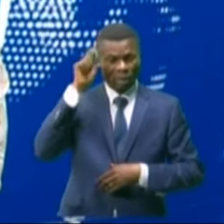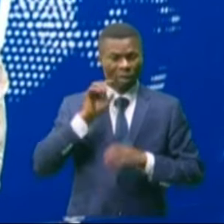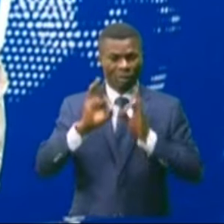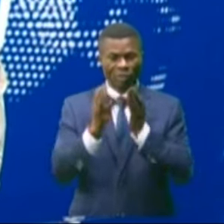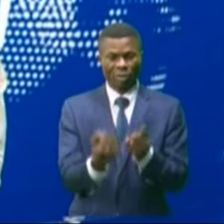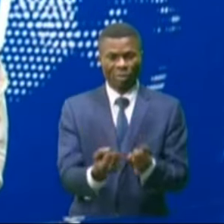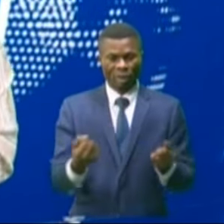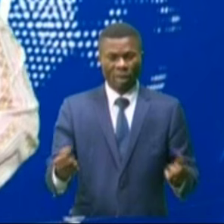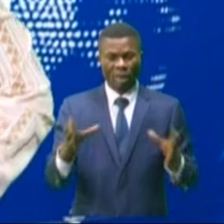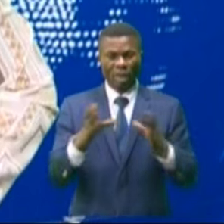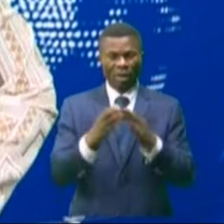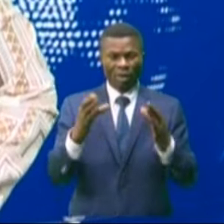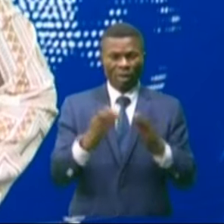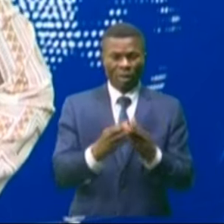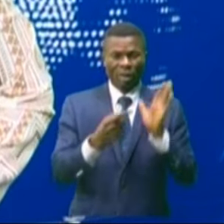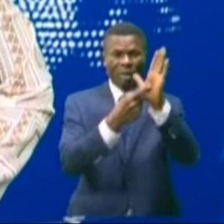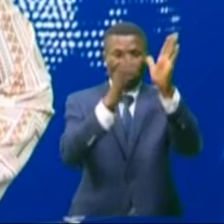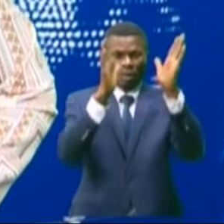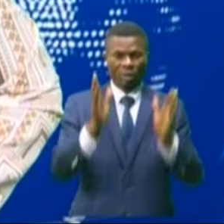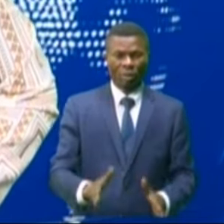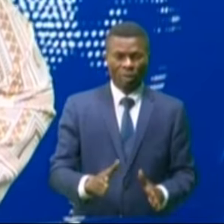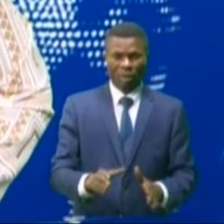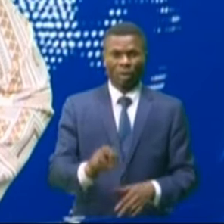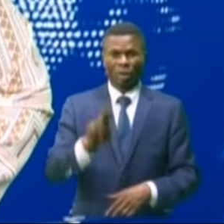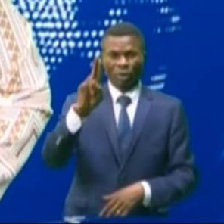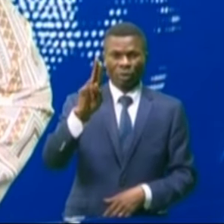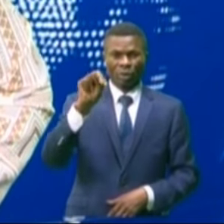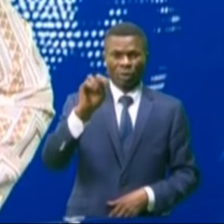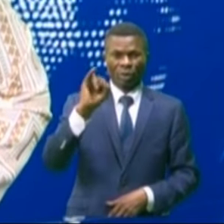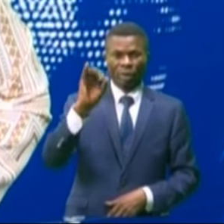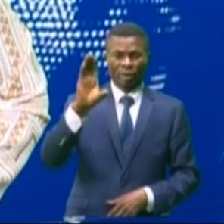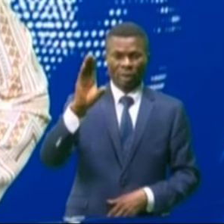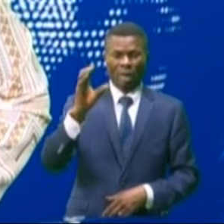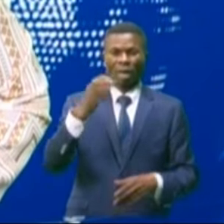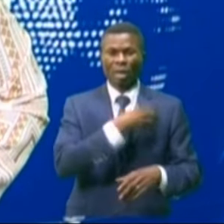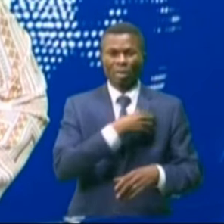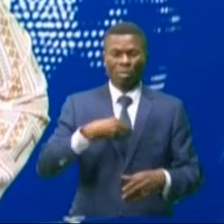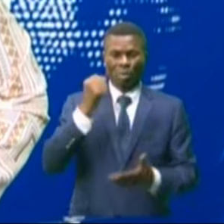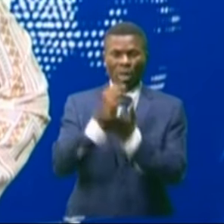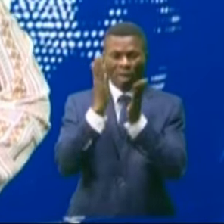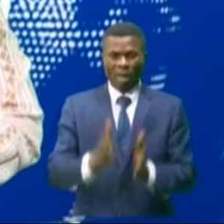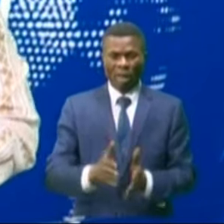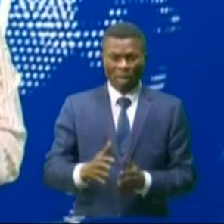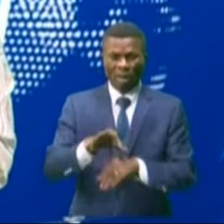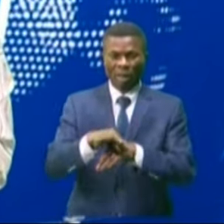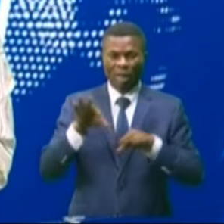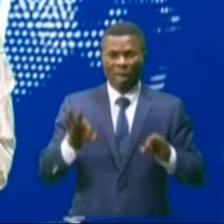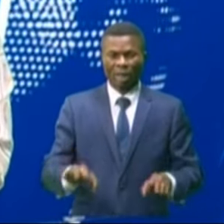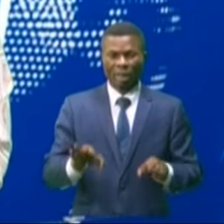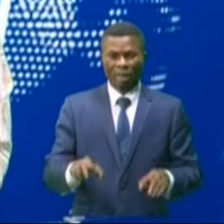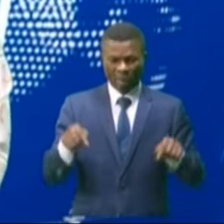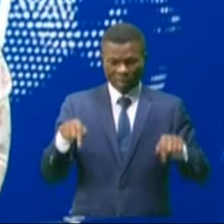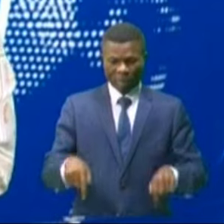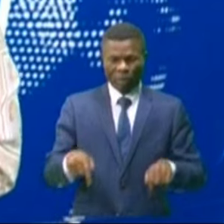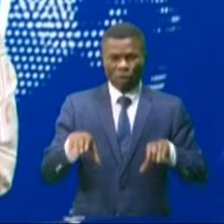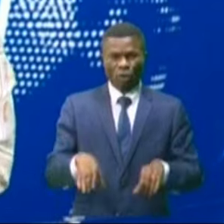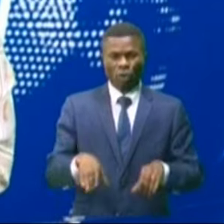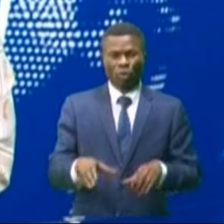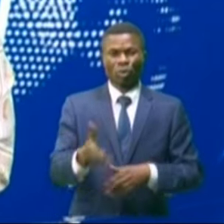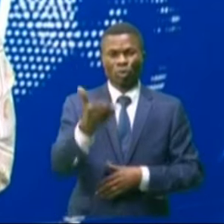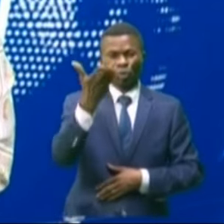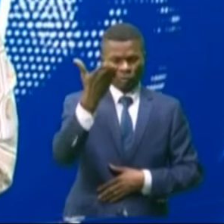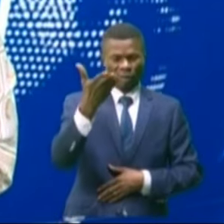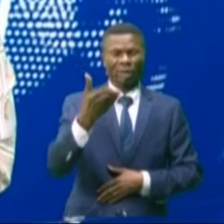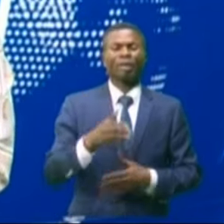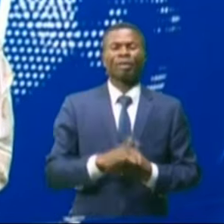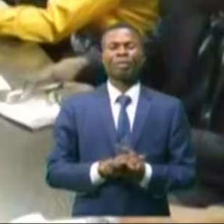et Enfants et le représentant de l'UNICEF et l'ambassadrice de la Grande-Bretagne en RDC, Jemima Diane Mogo, pour le